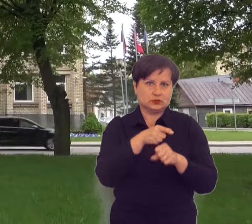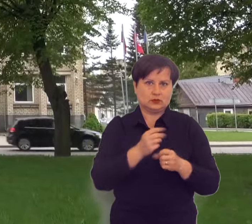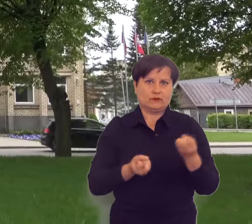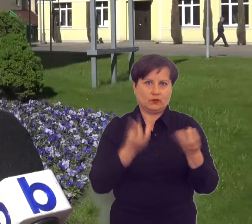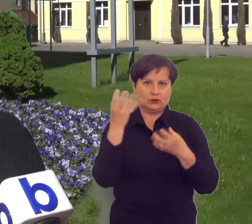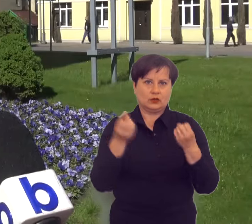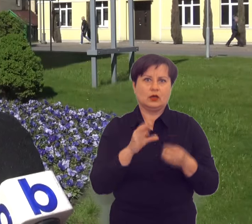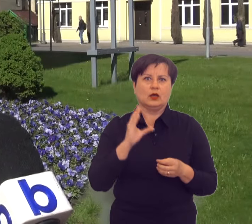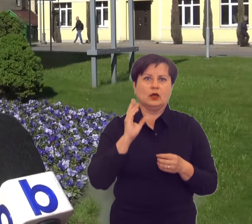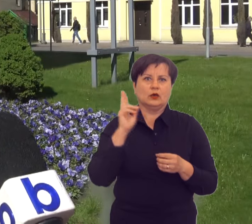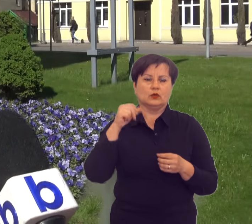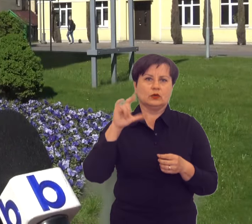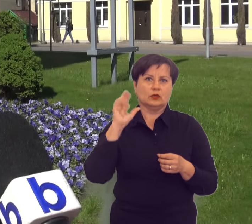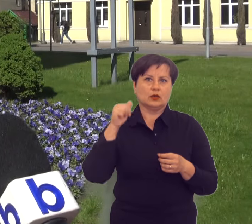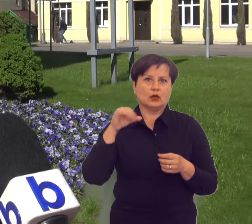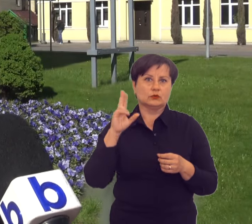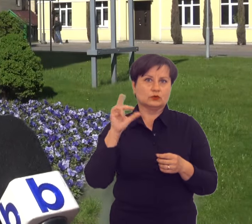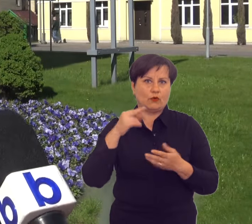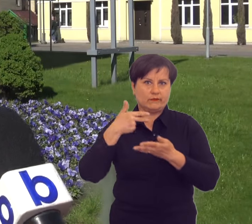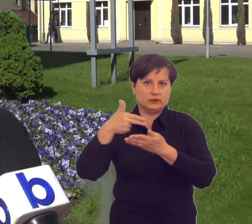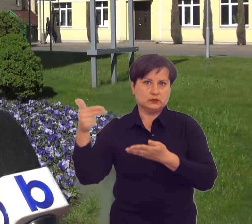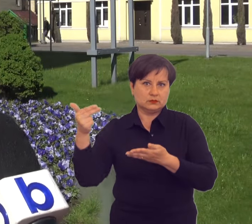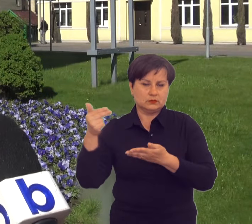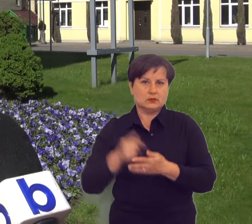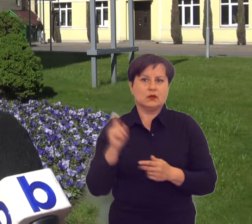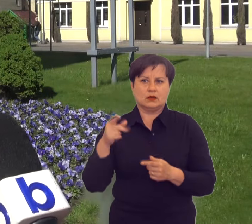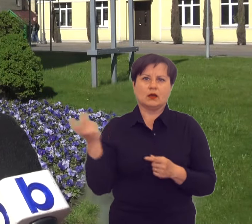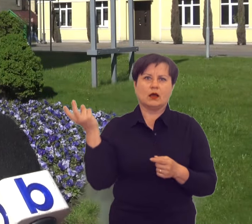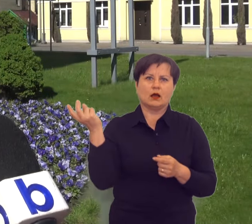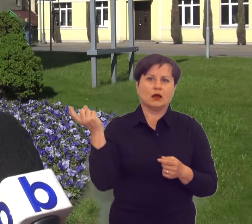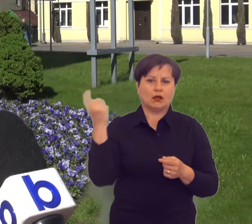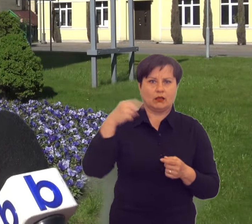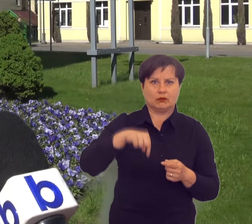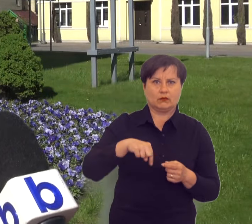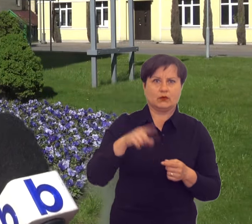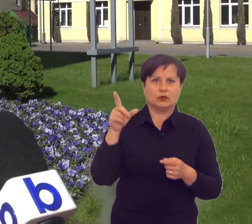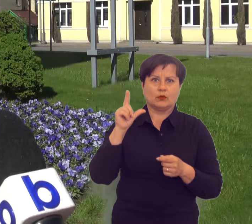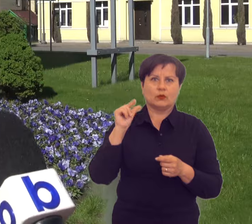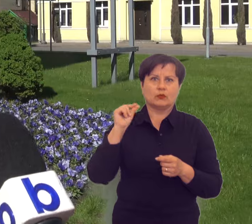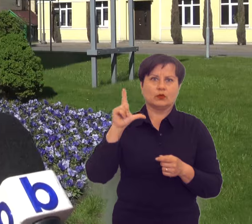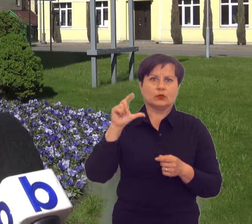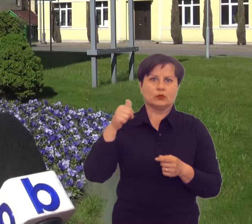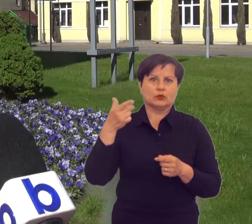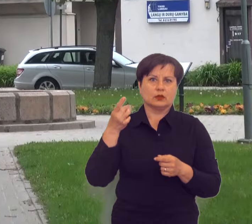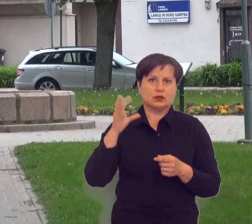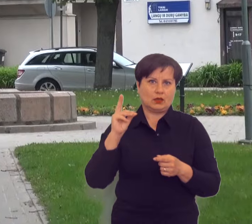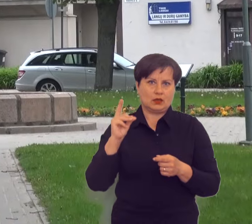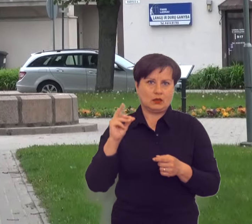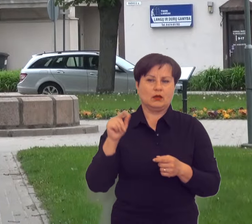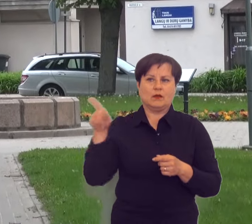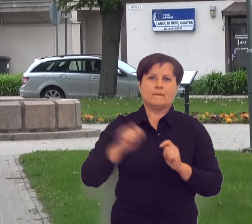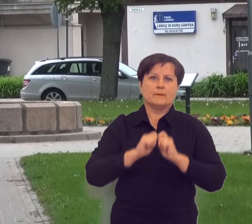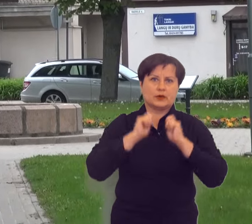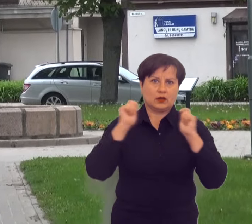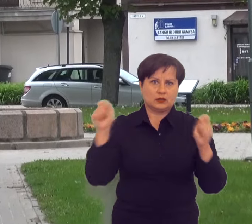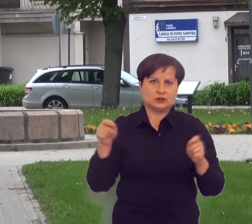Yra Edmundo Kulikausko firma, jie atvyksta prižiūrėti fontanų iš Plungės. Dar yra tik